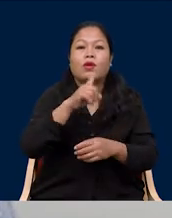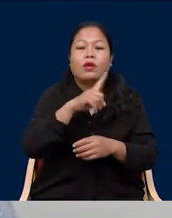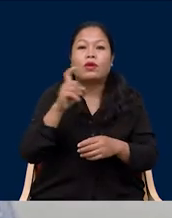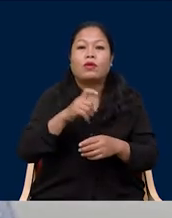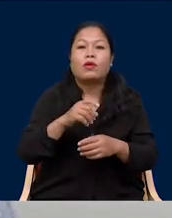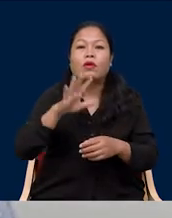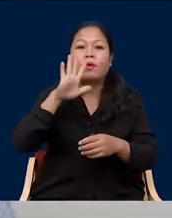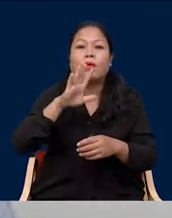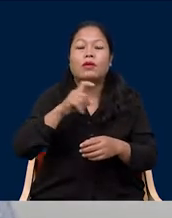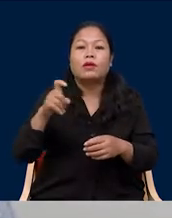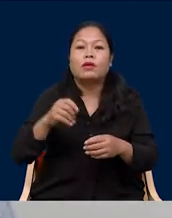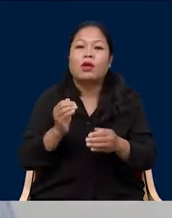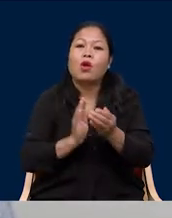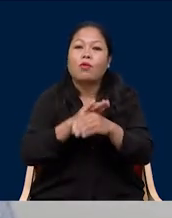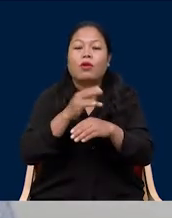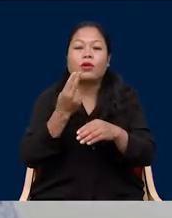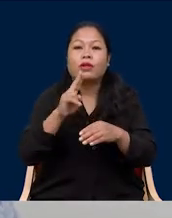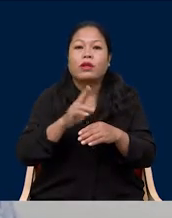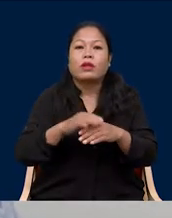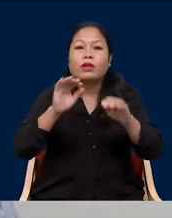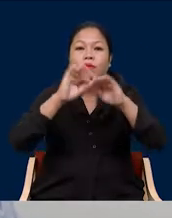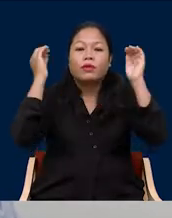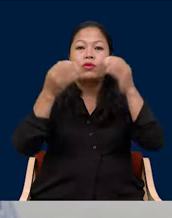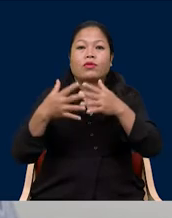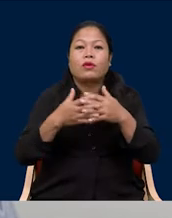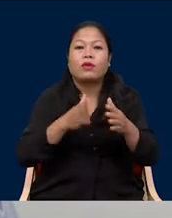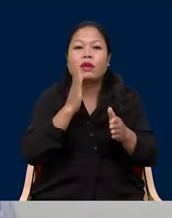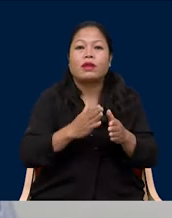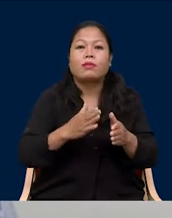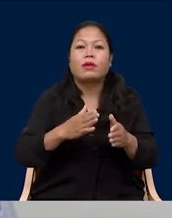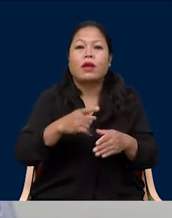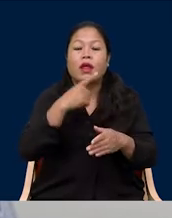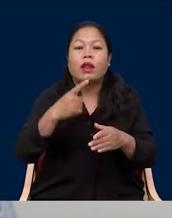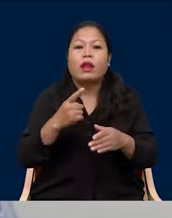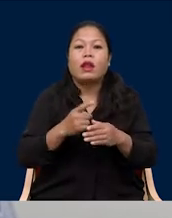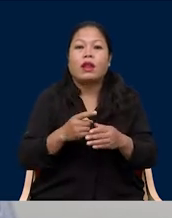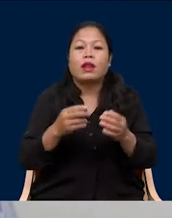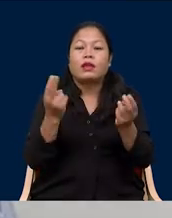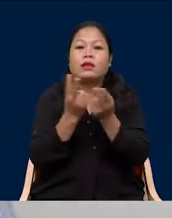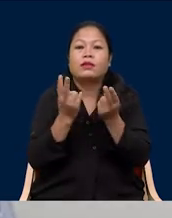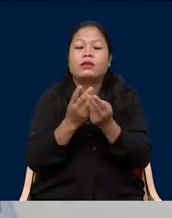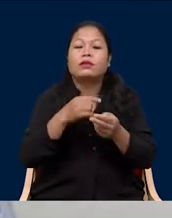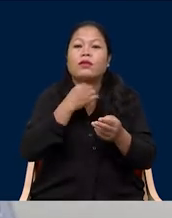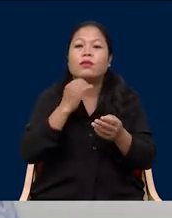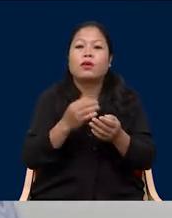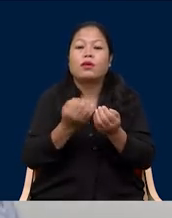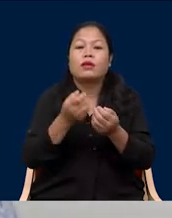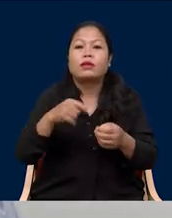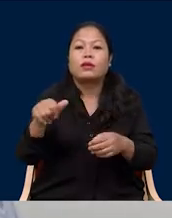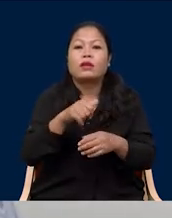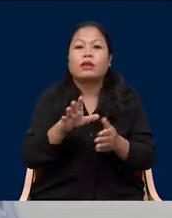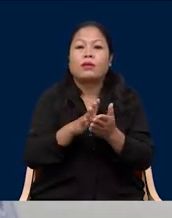1.5 डिग्री सेन्टिग्रेडमा बढ्न नदिने कुरामा हामी पनि प्रतिबद्ध छौँ र विश्व समुदायलाई पनि नेपालले जस्तै प्रतिबद्ध हुनपर्छ र